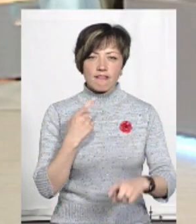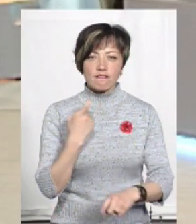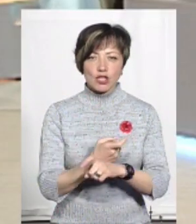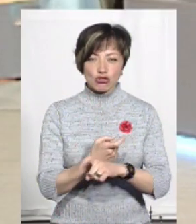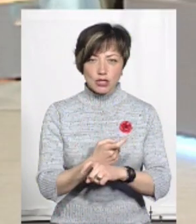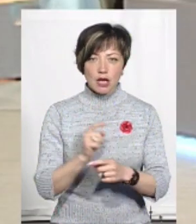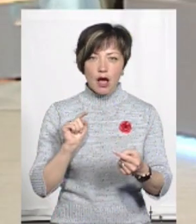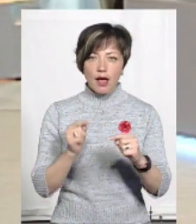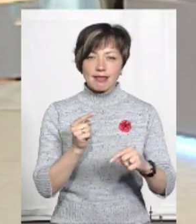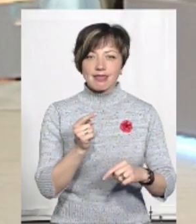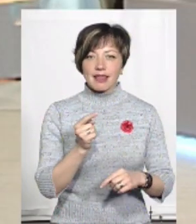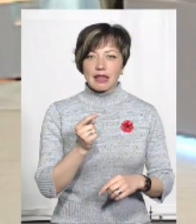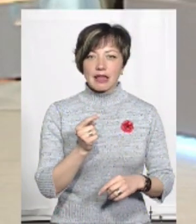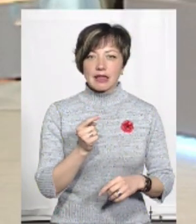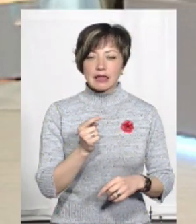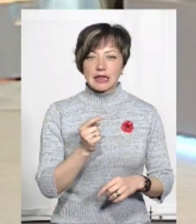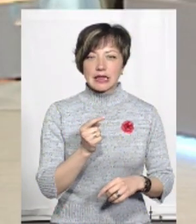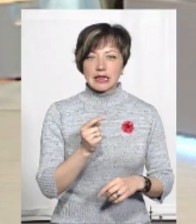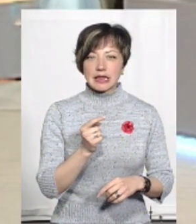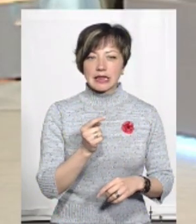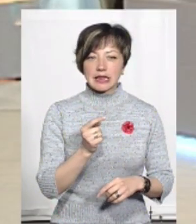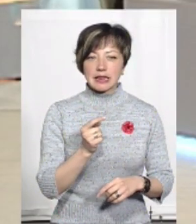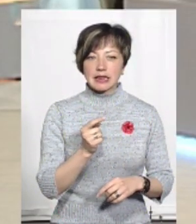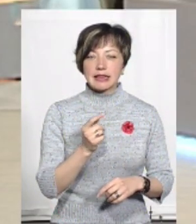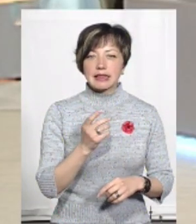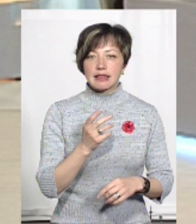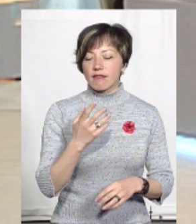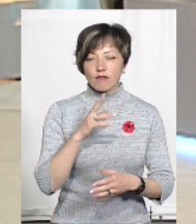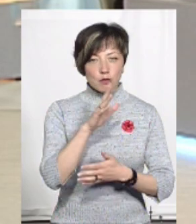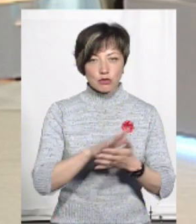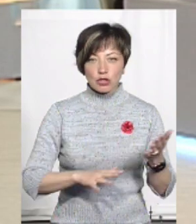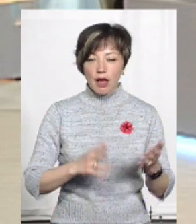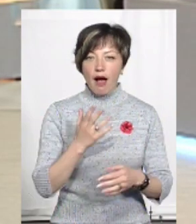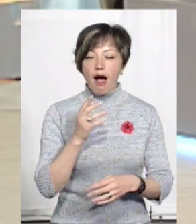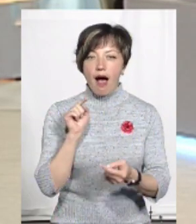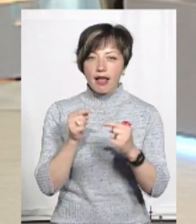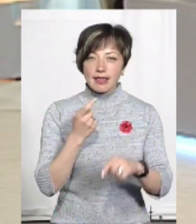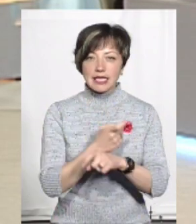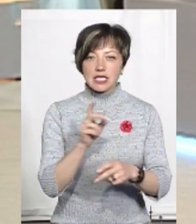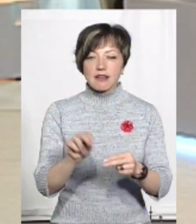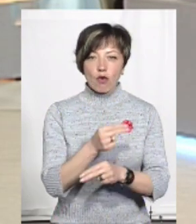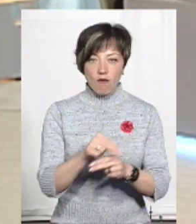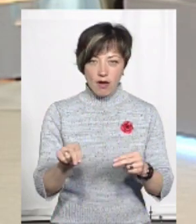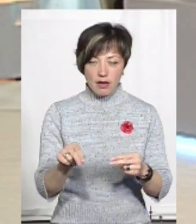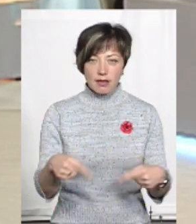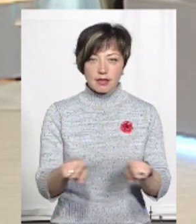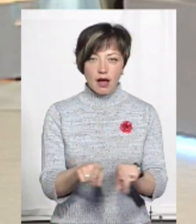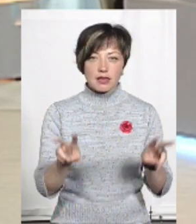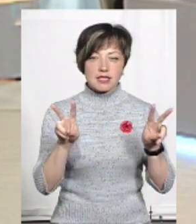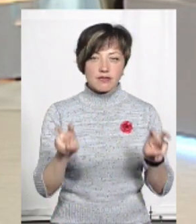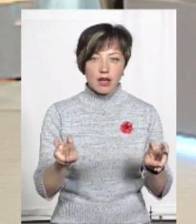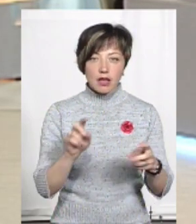антифашистські, антинаціоналістичні, антинацистські, перепрошую, виховання. Так